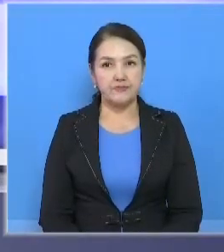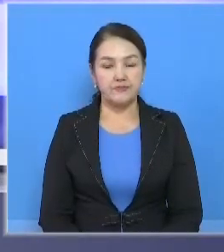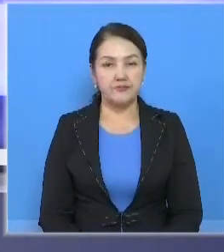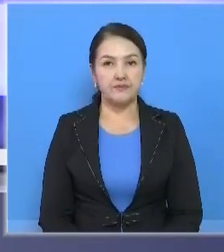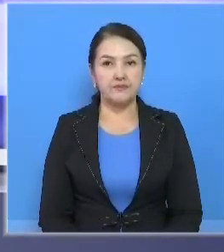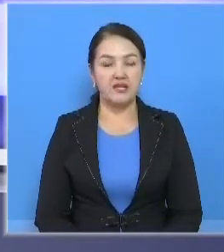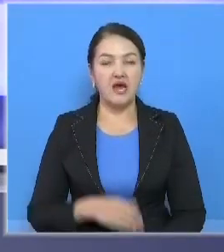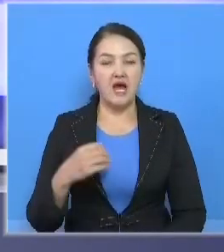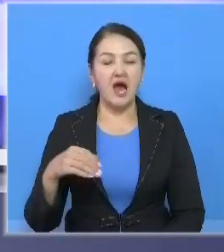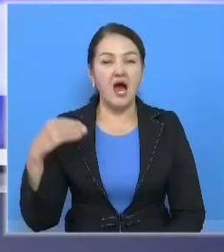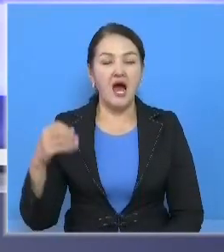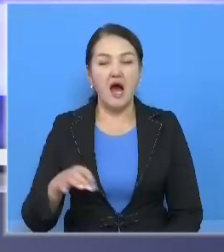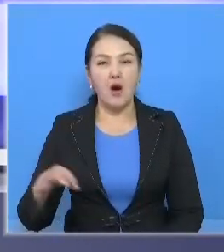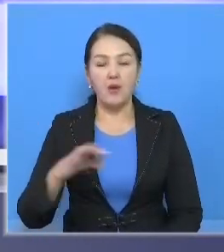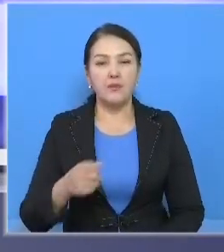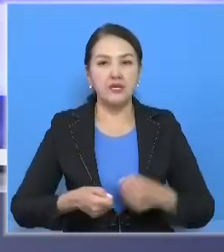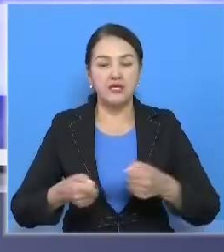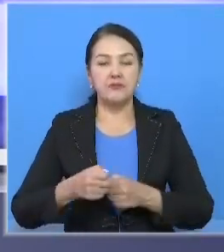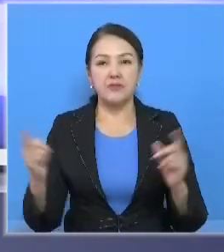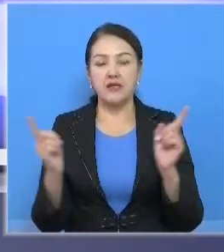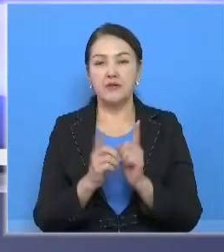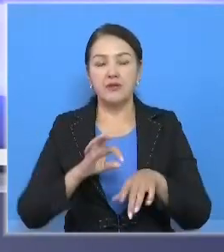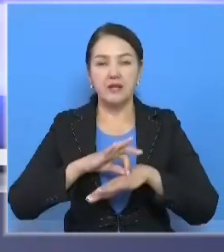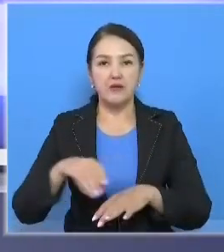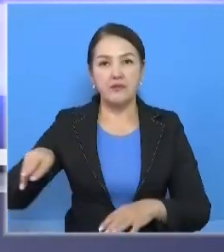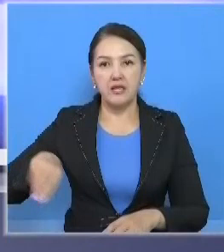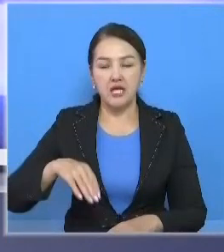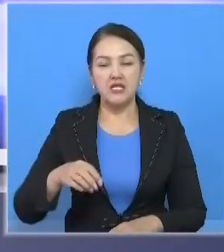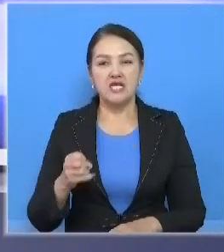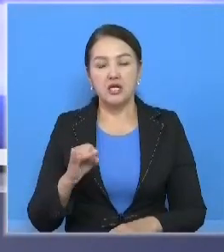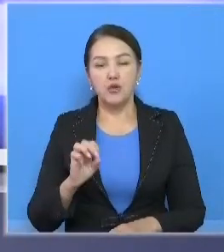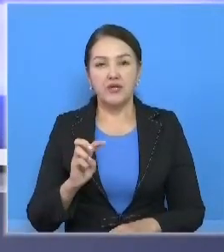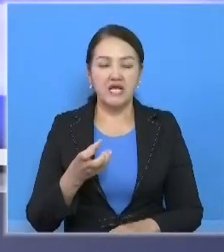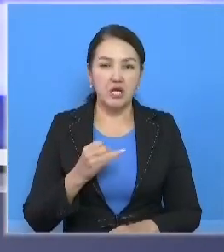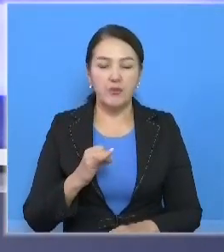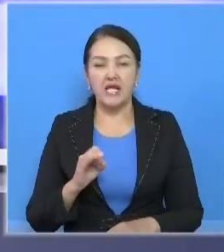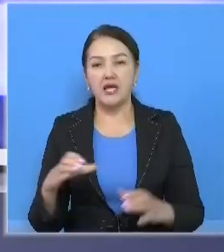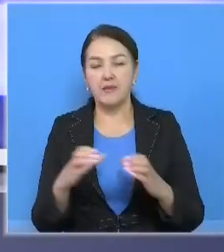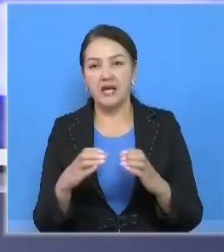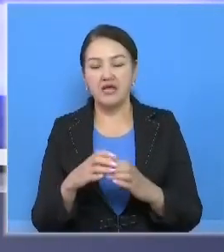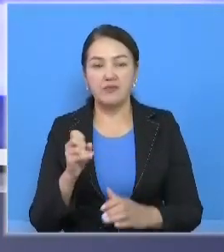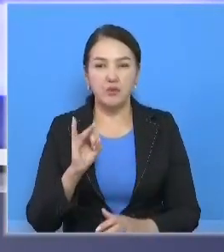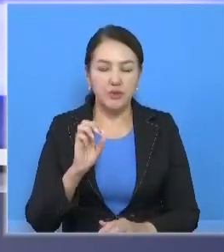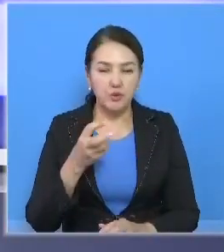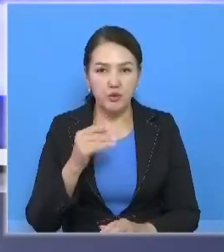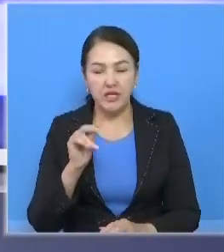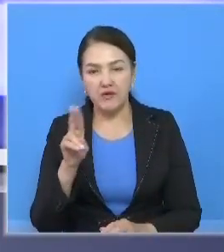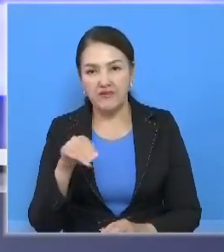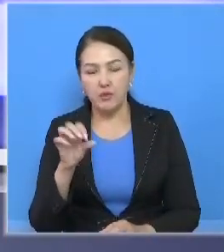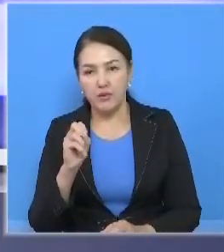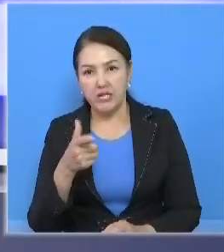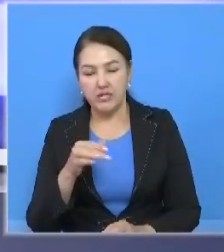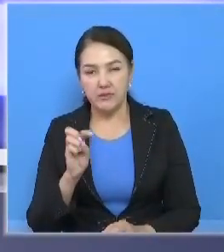И к новостям. Аким области Ералы Тугжанов провел встречу с генеральным директором итальянской энергетической компании Eni Plenitude